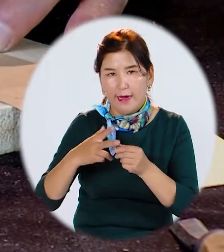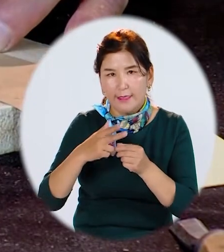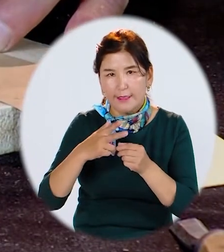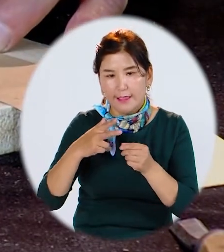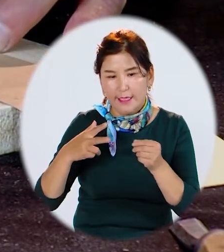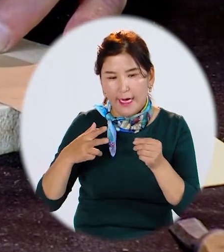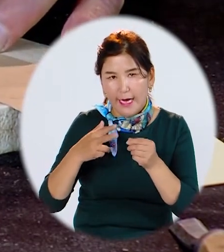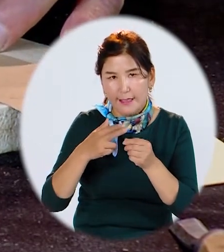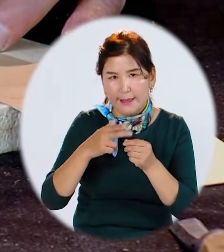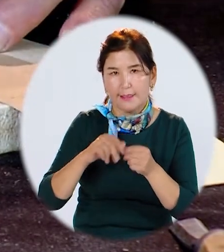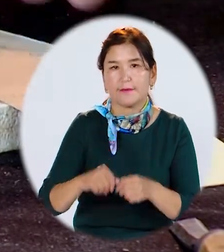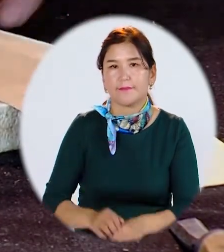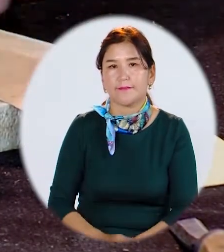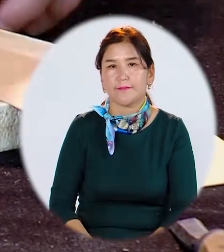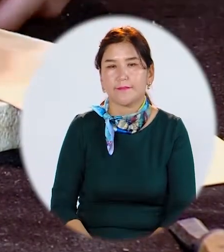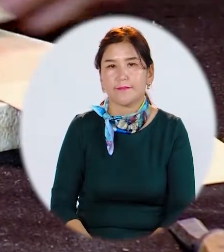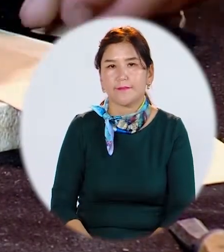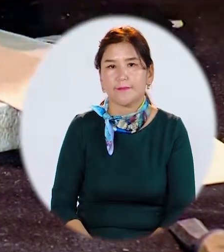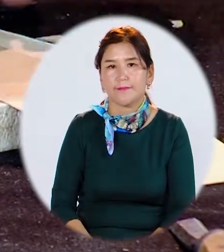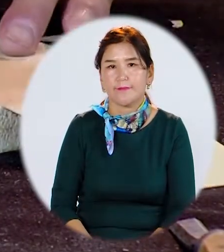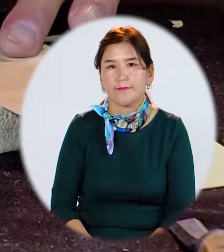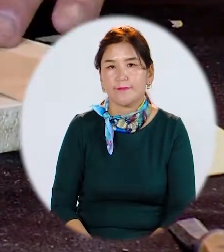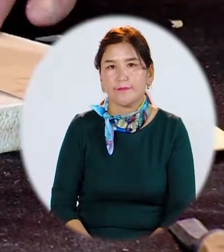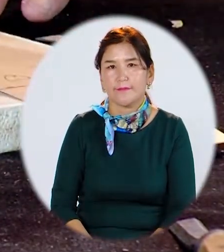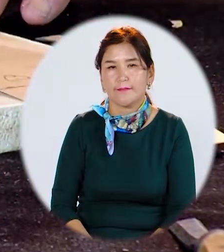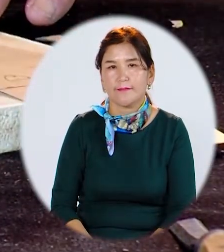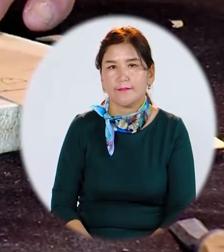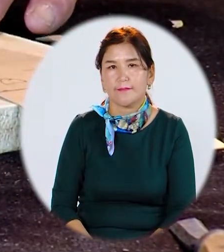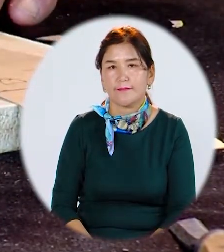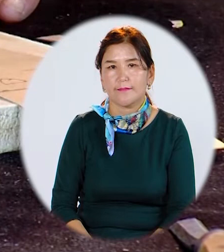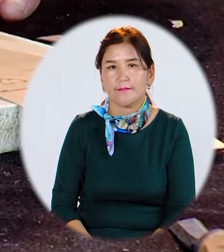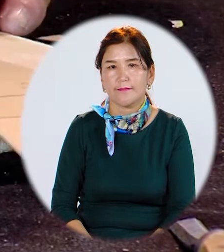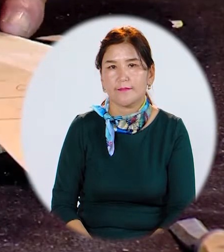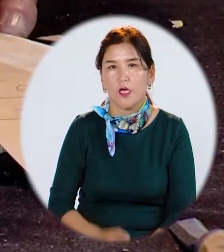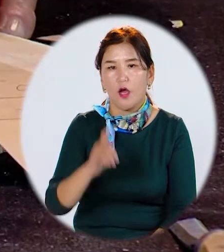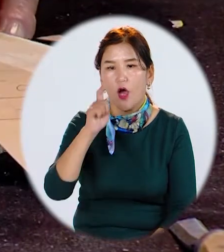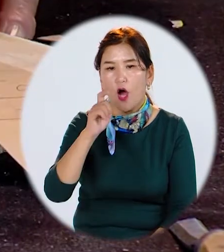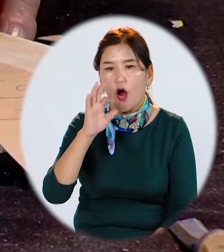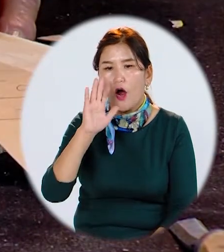сидрийн утгаараа ингэж тасалж өгнө. За хувилтай утгаар